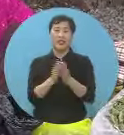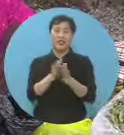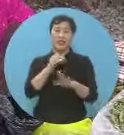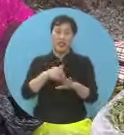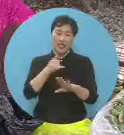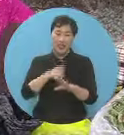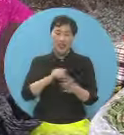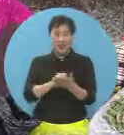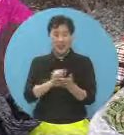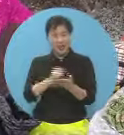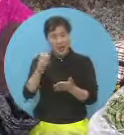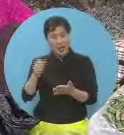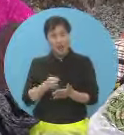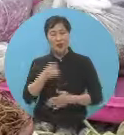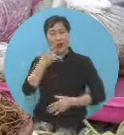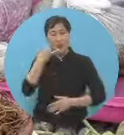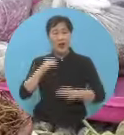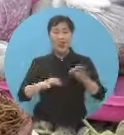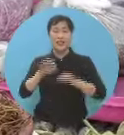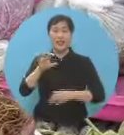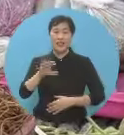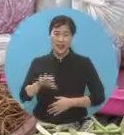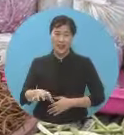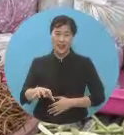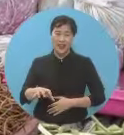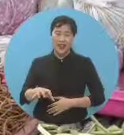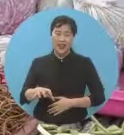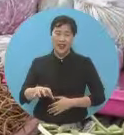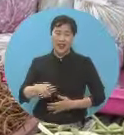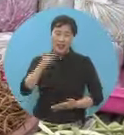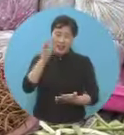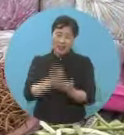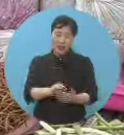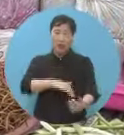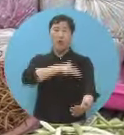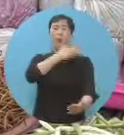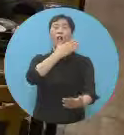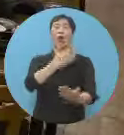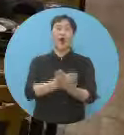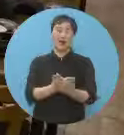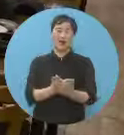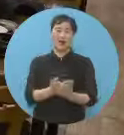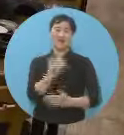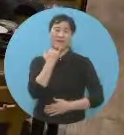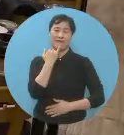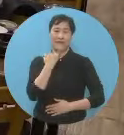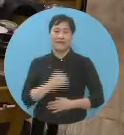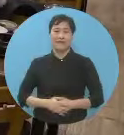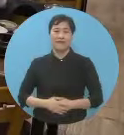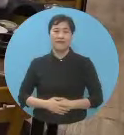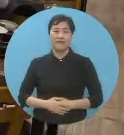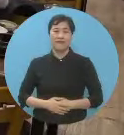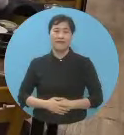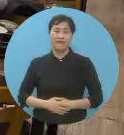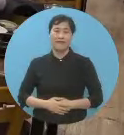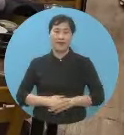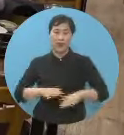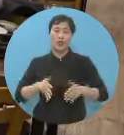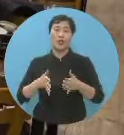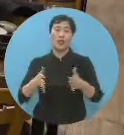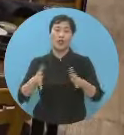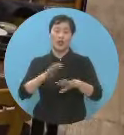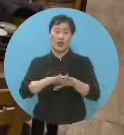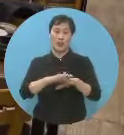나온 어머니 장터는 넉넉한 인심 속에 정겨운 정이 오갑니다. 전라남도의 농가 맛집은